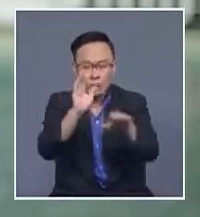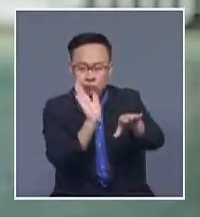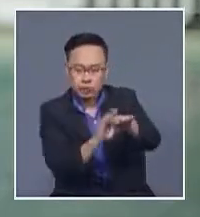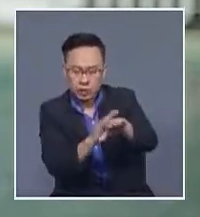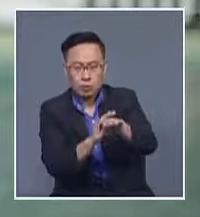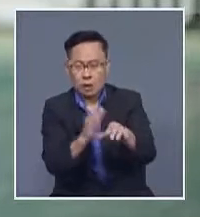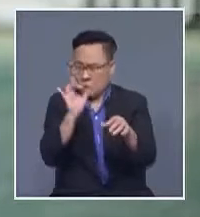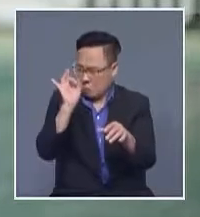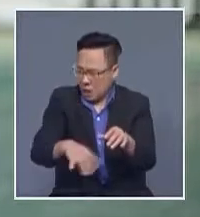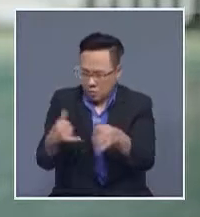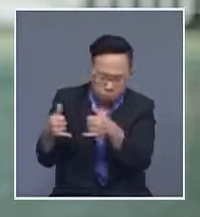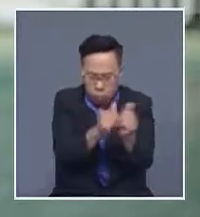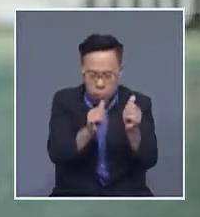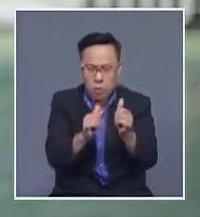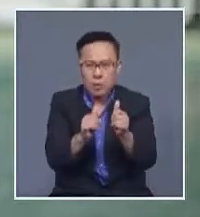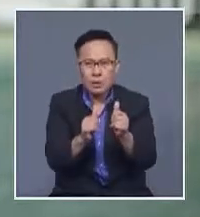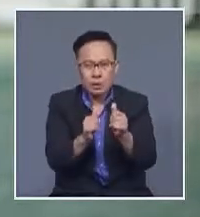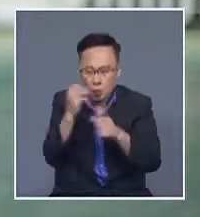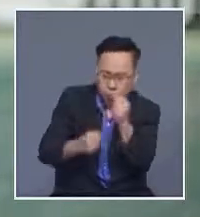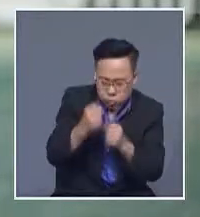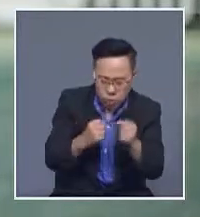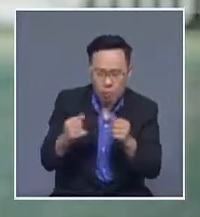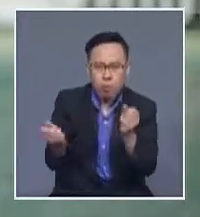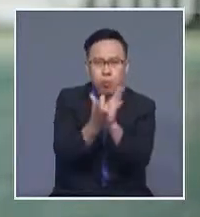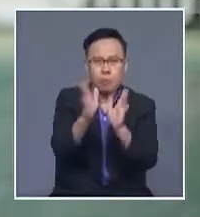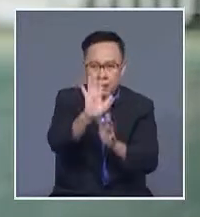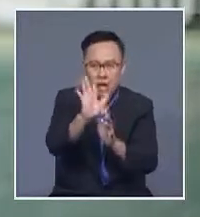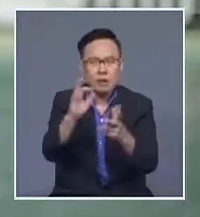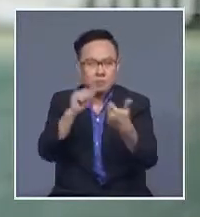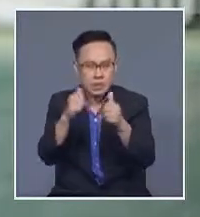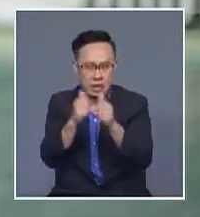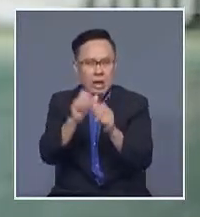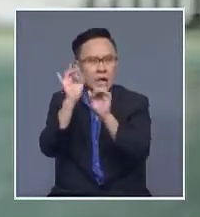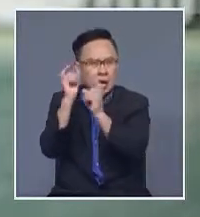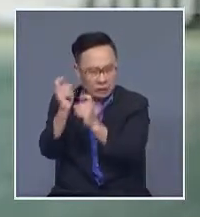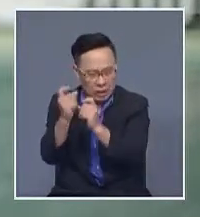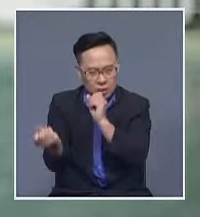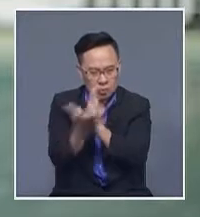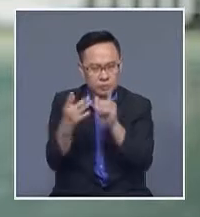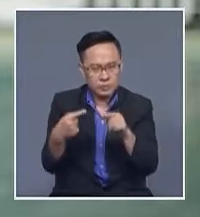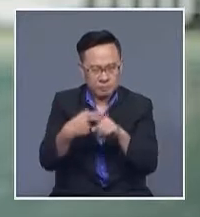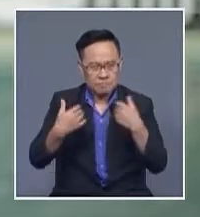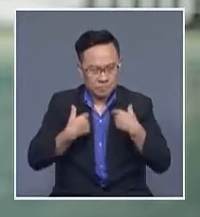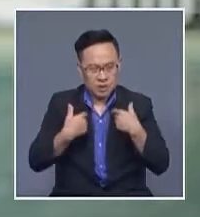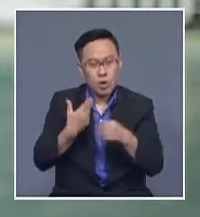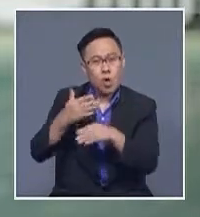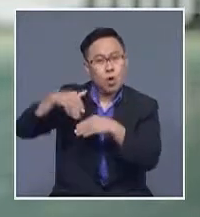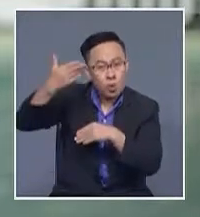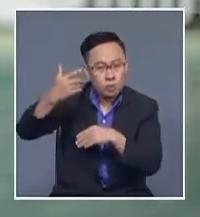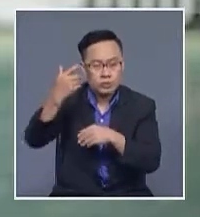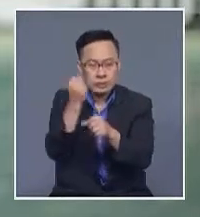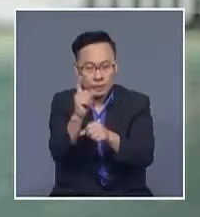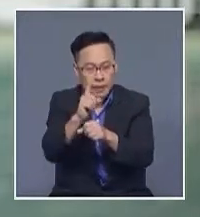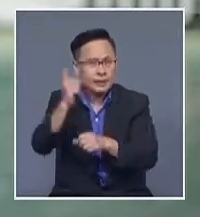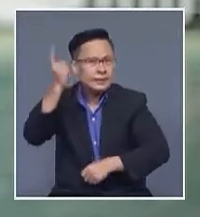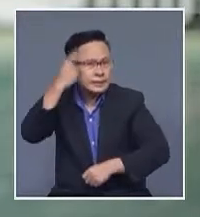รุนแรงนะคะเพราะว่ามันอาจให้เกิดอุบัติเหตุได้ทำให้เพื่อนบาดเจ็บได้ก่อนที่เราจะทำอะไรเราก็ต้องระมัดระวังก่อนนะคะอย่าประมาท